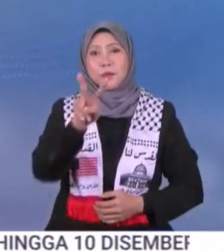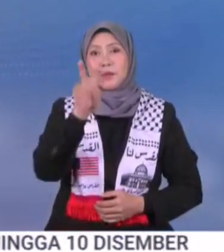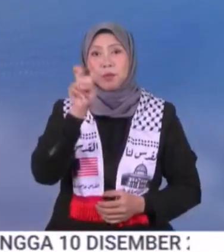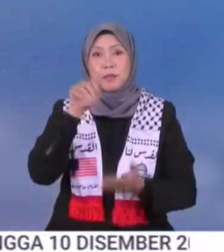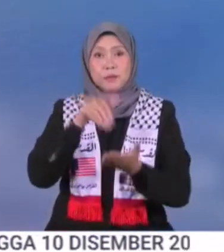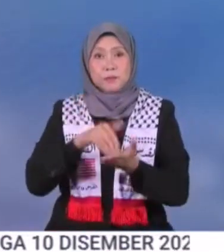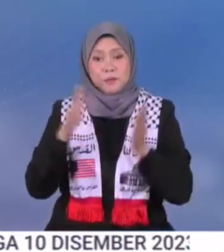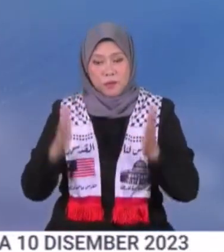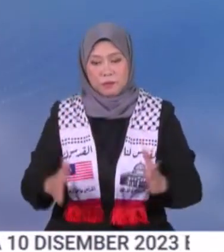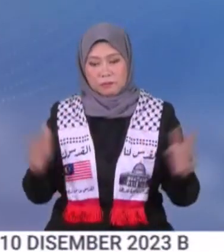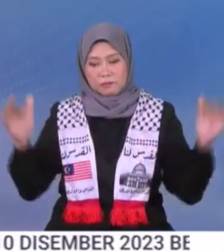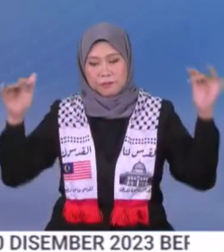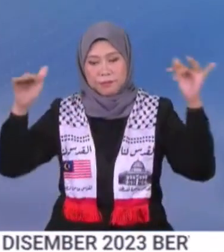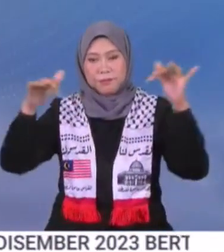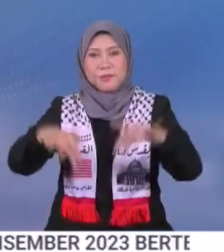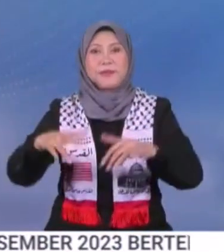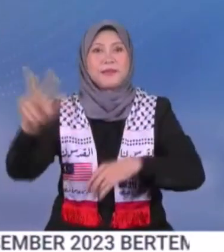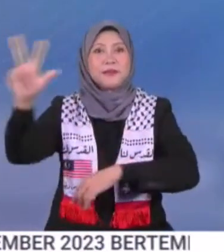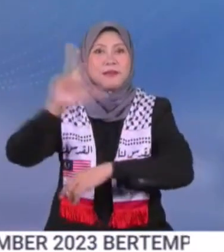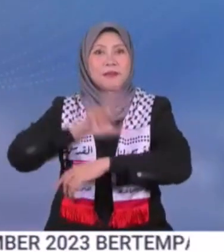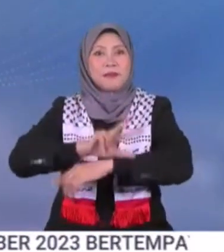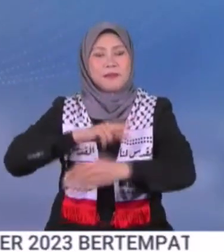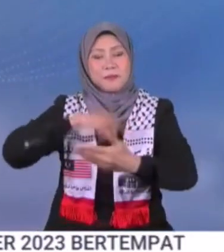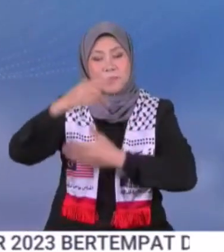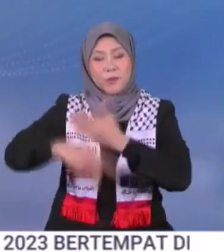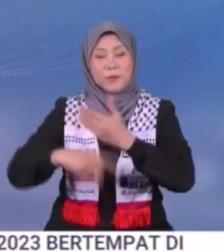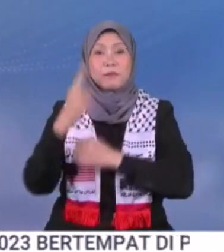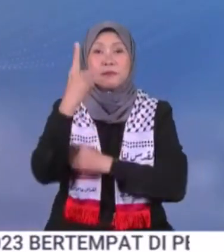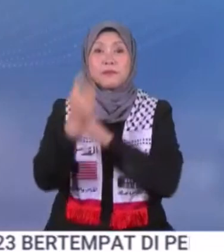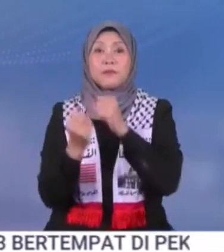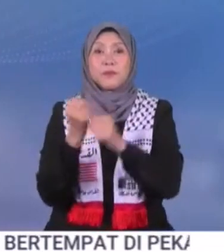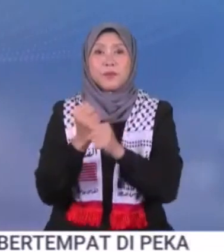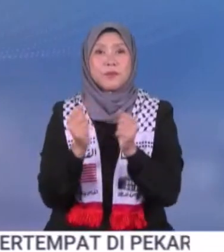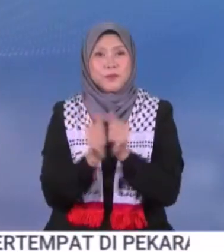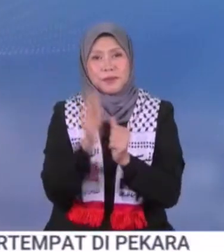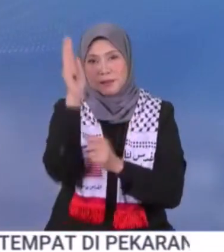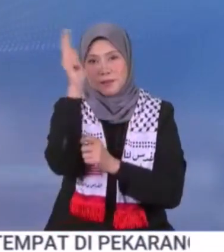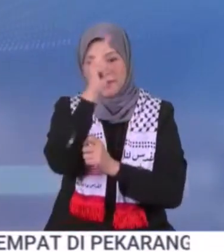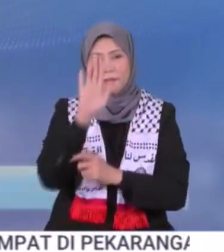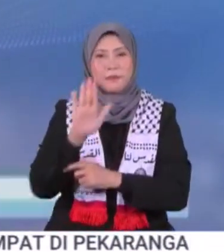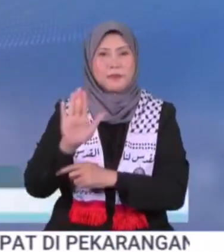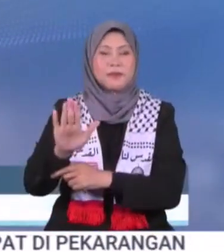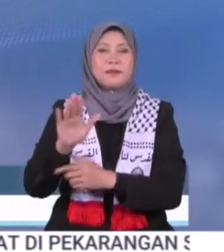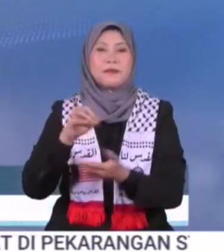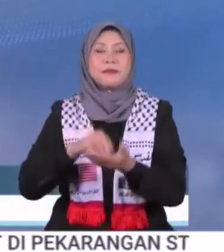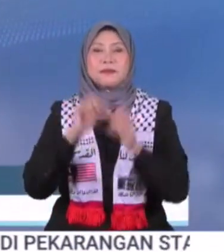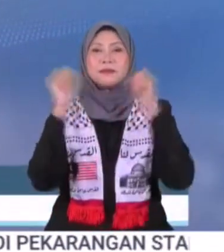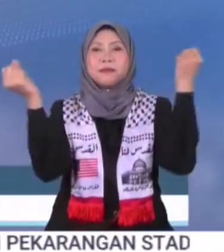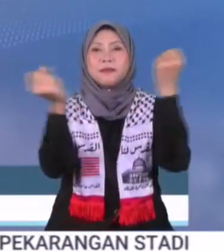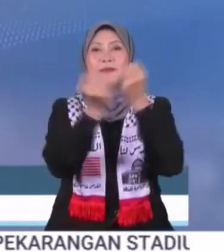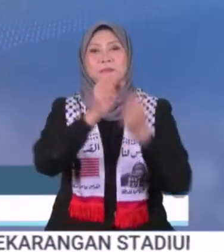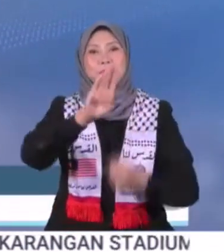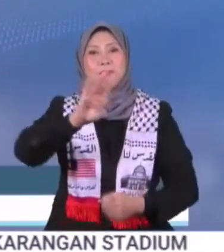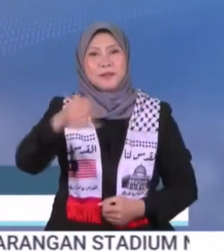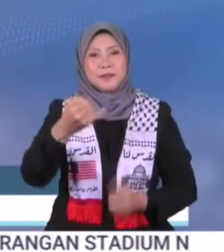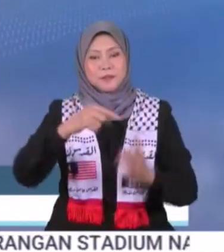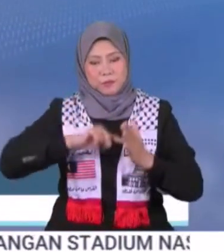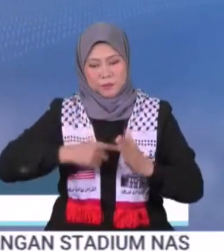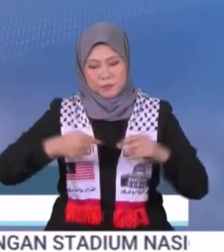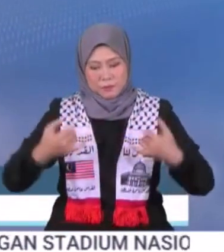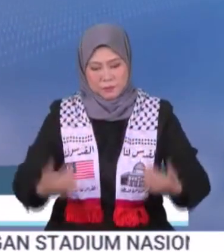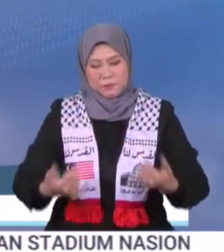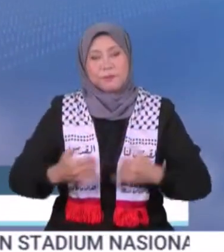200,000 pengunjung dijangka hadir sepanjang 3 hari penganjuran setahun bersama Kerajaan Madani di perkarangan Stadium Nasional Bukit Jalil bermula hari